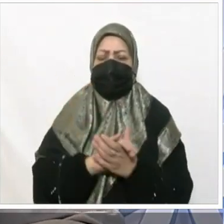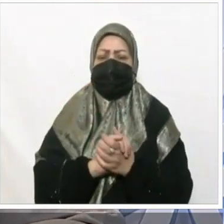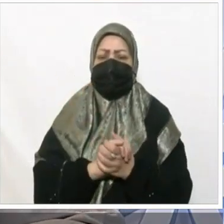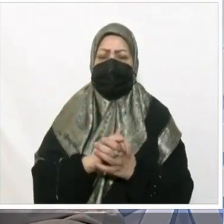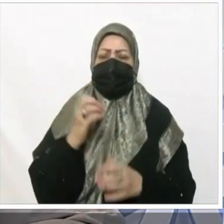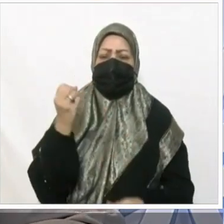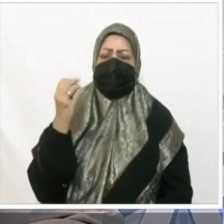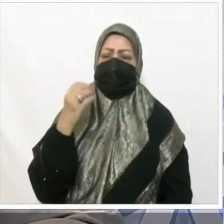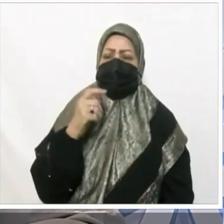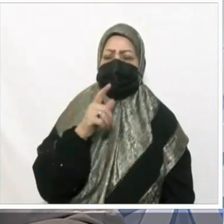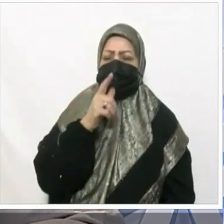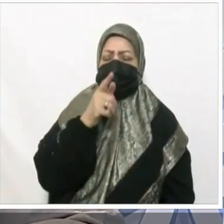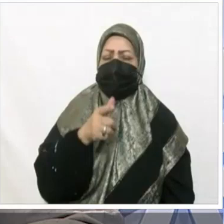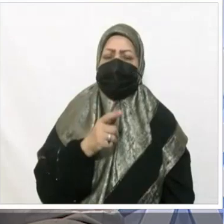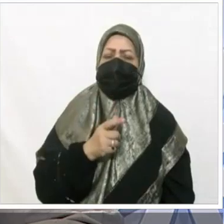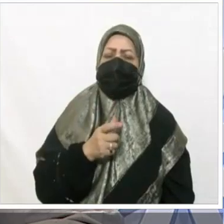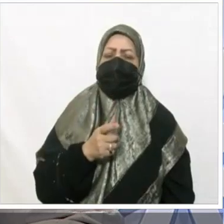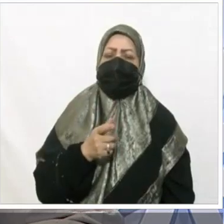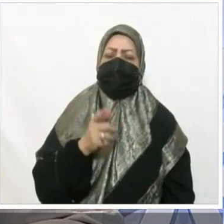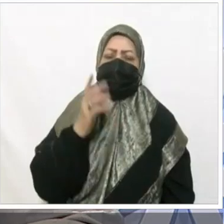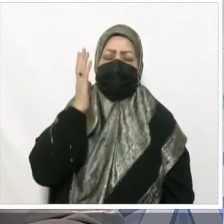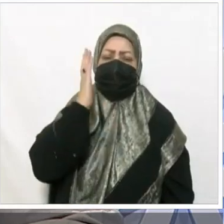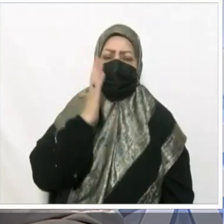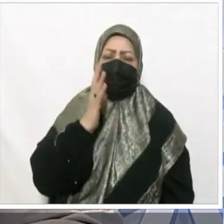بنا شخص الجمعة